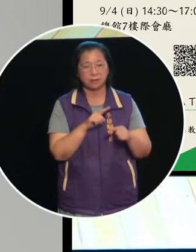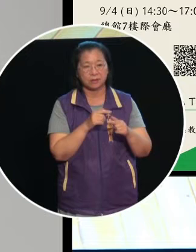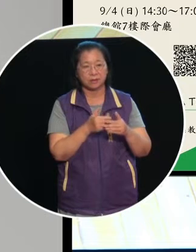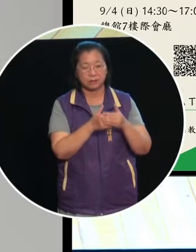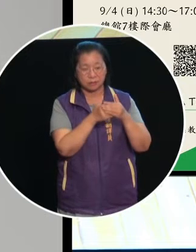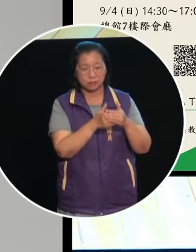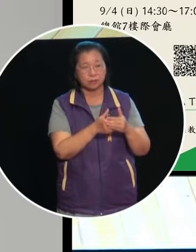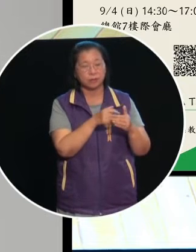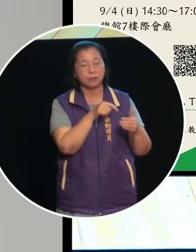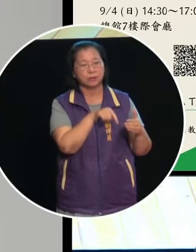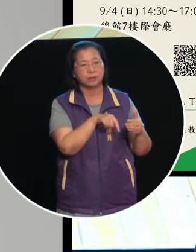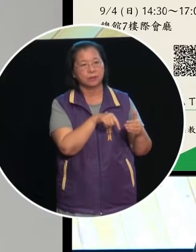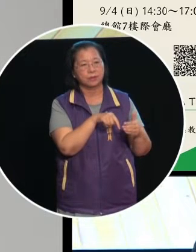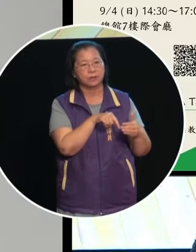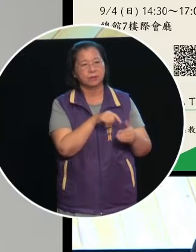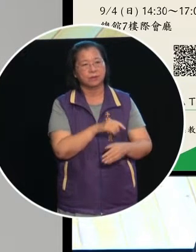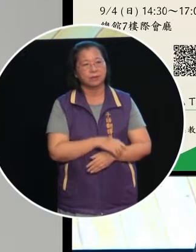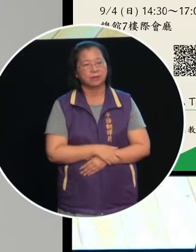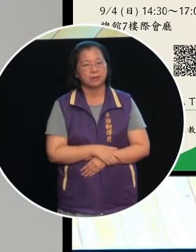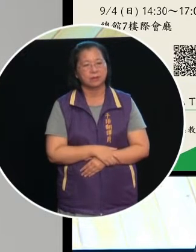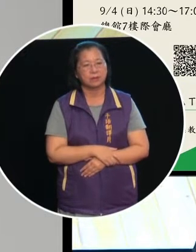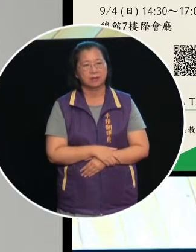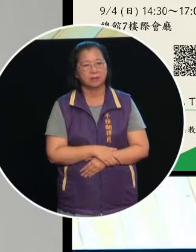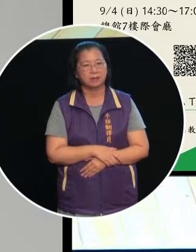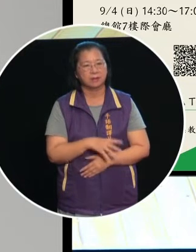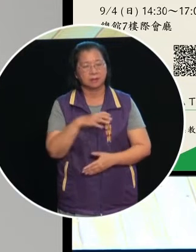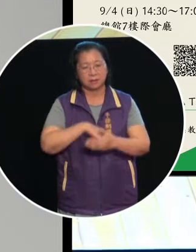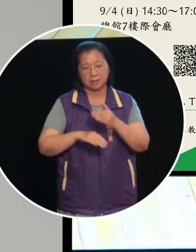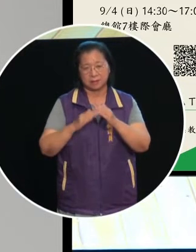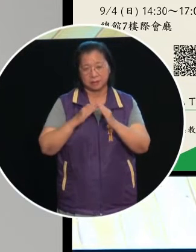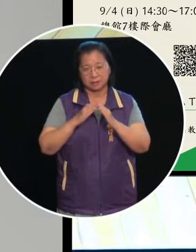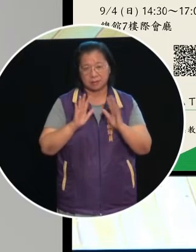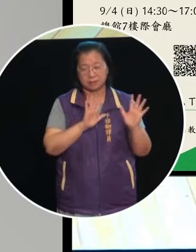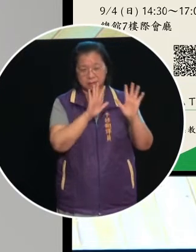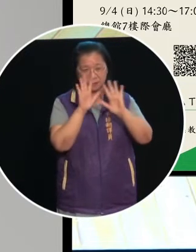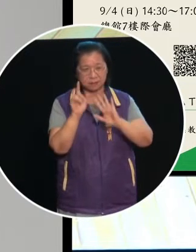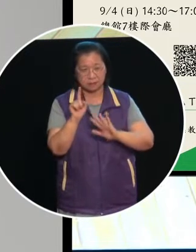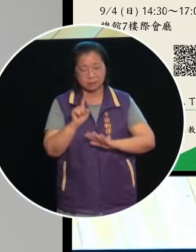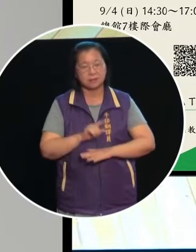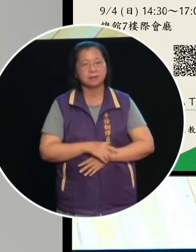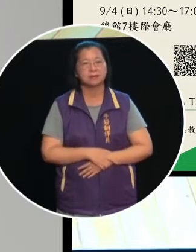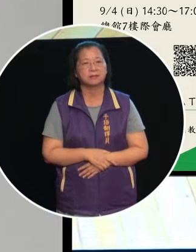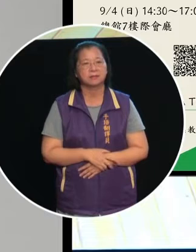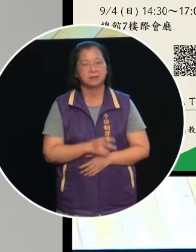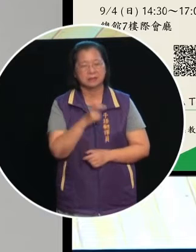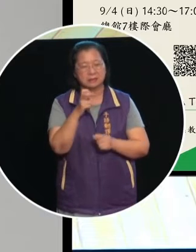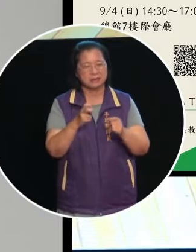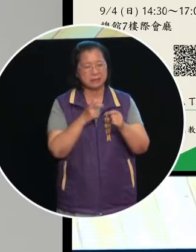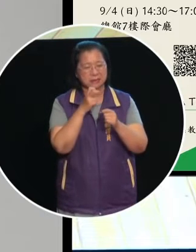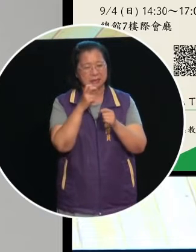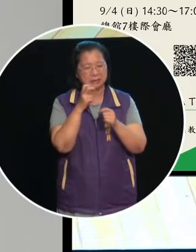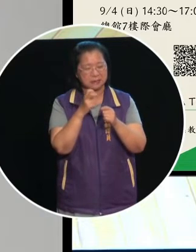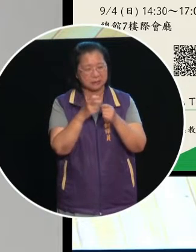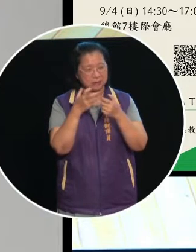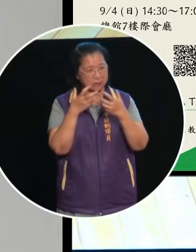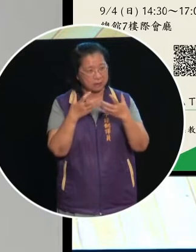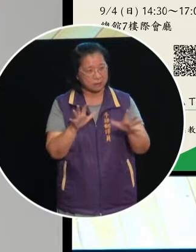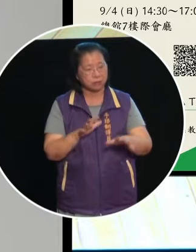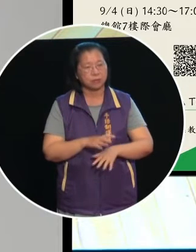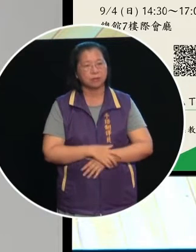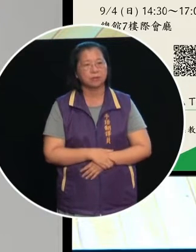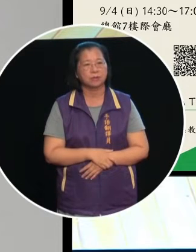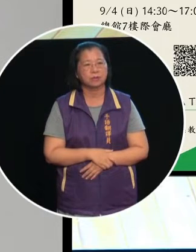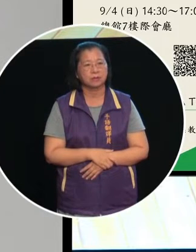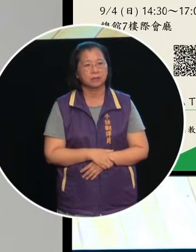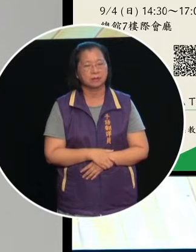已经几乎这个内战状态是70多年了，一直都面临中国